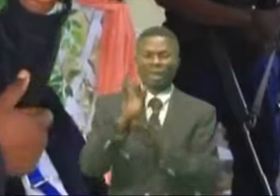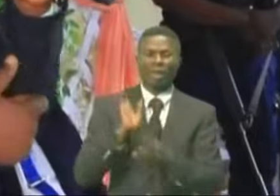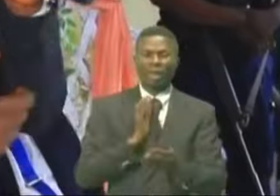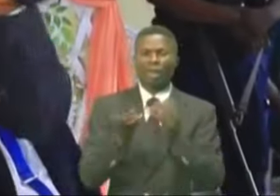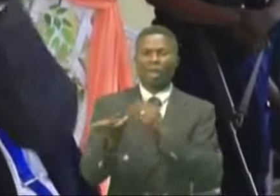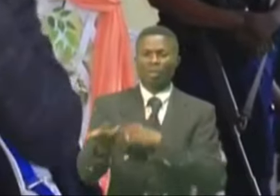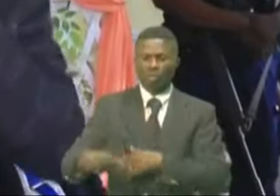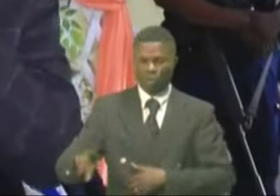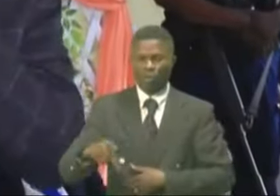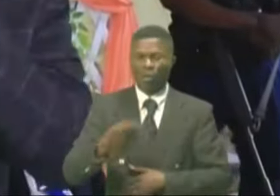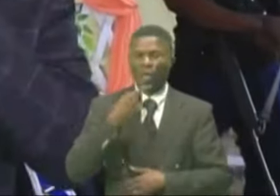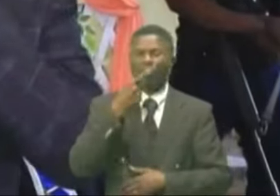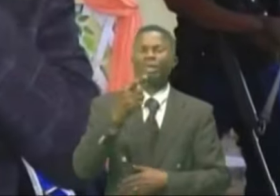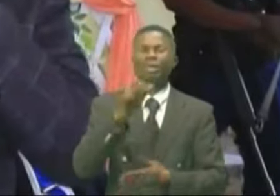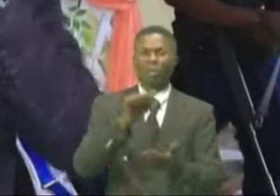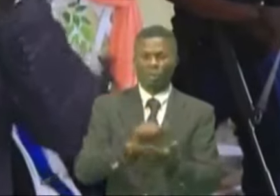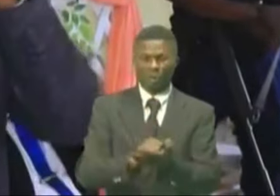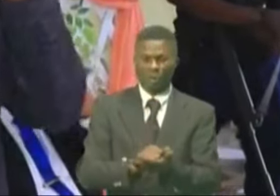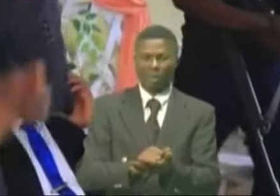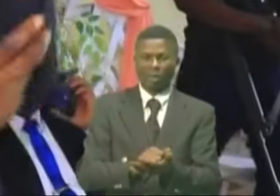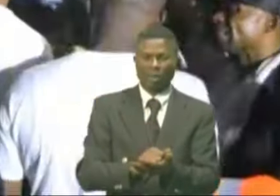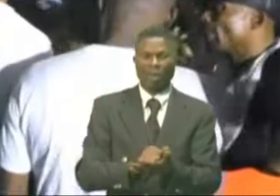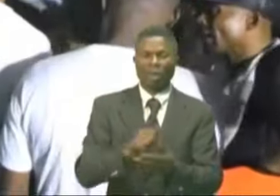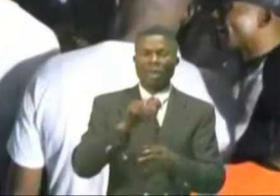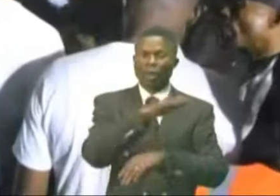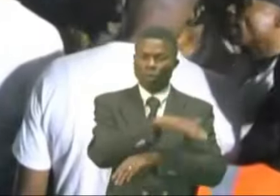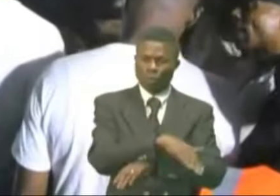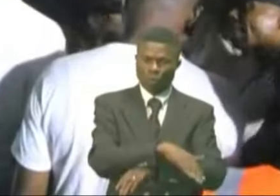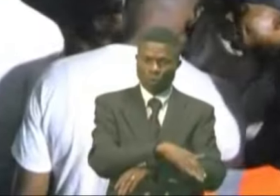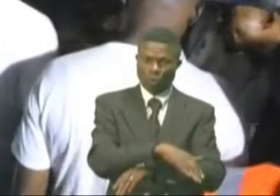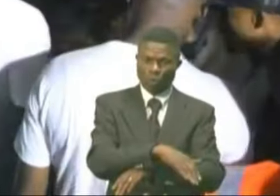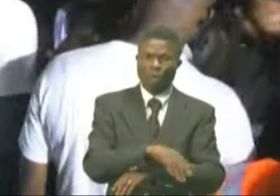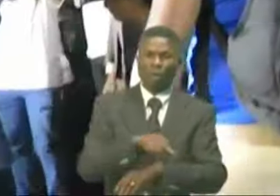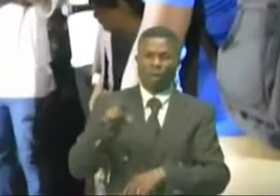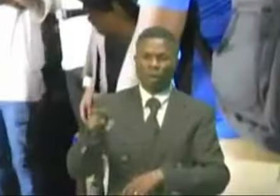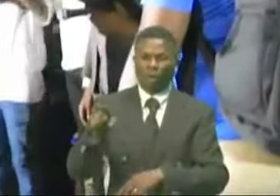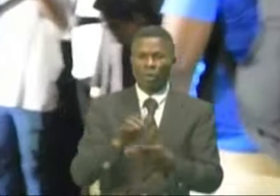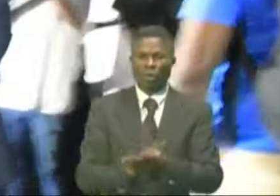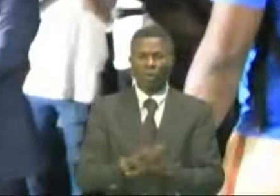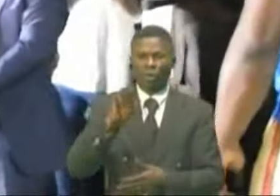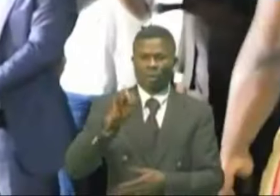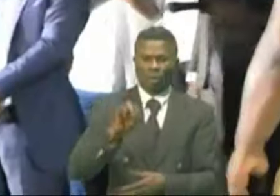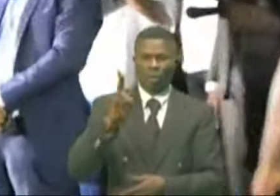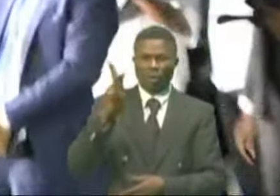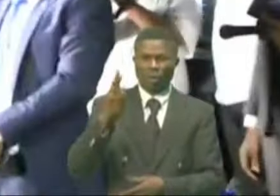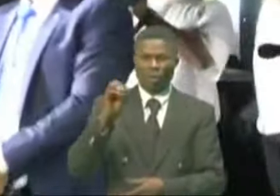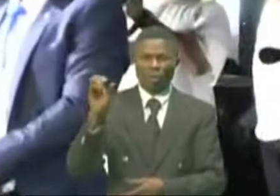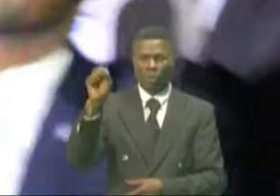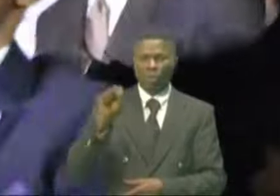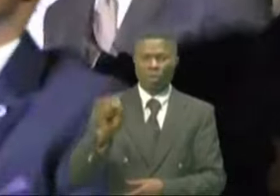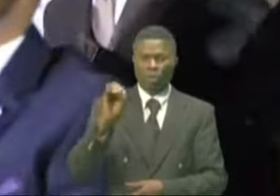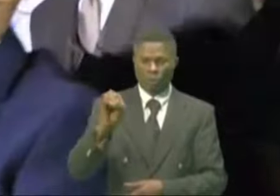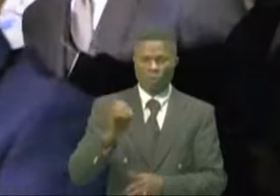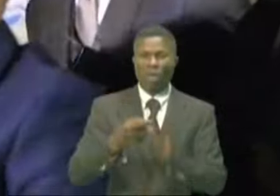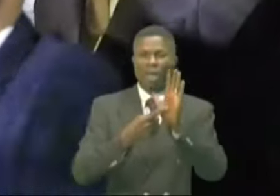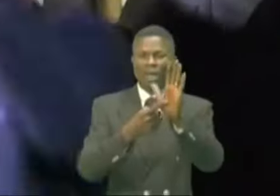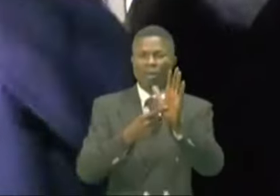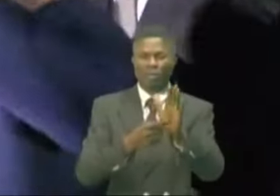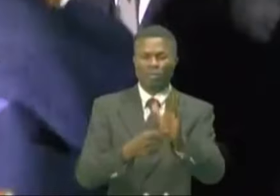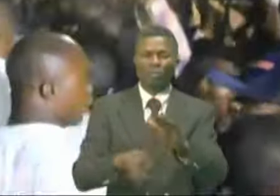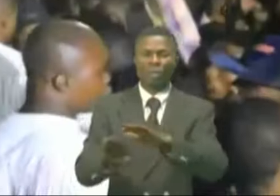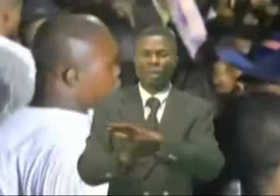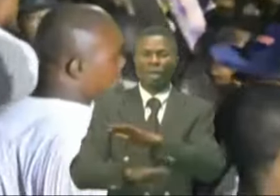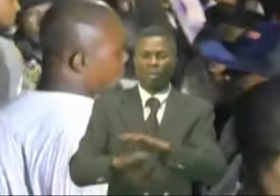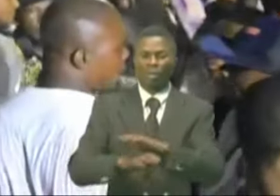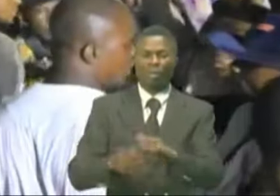province, a-t-il insisté. Dans la soirée, Kevani Kosso et Trésor Fourou ont été présentés à la base de